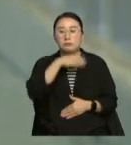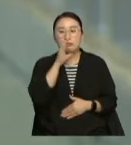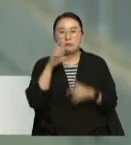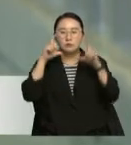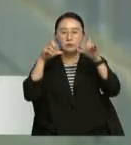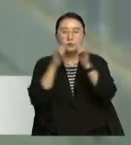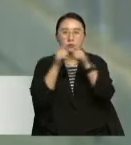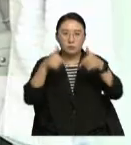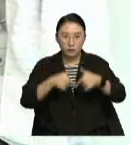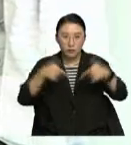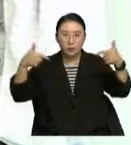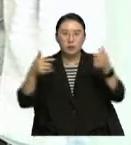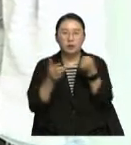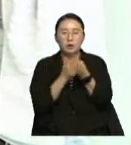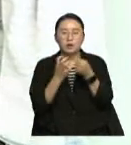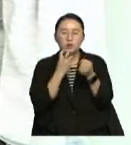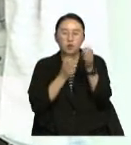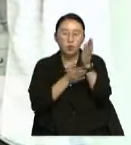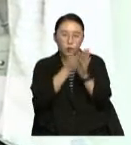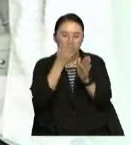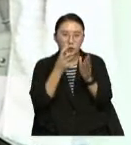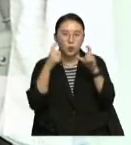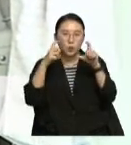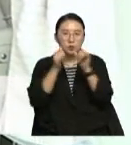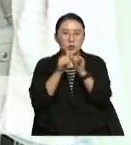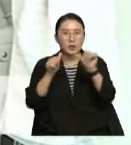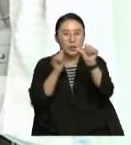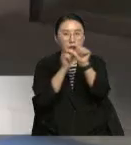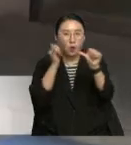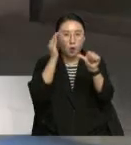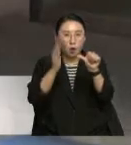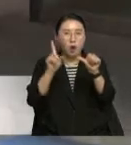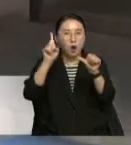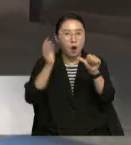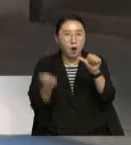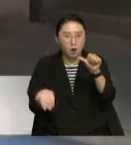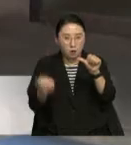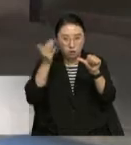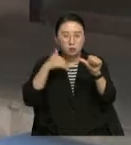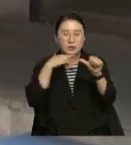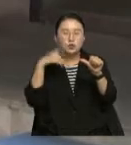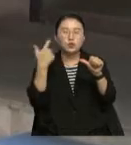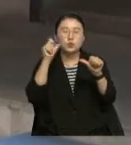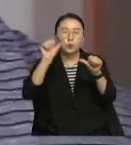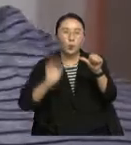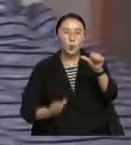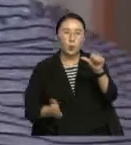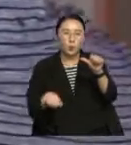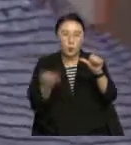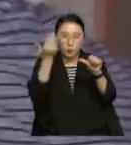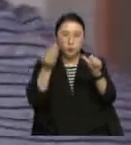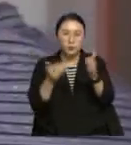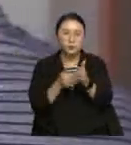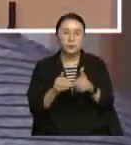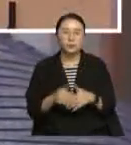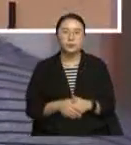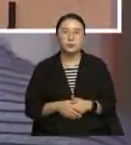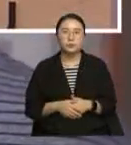확인자 비율 더 증가해 서울시 확진 자 5명 중 1명 이상의 65세 이상인 것으로 나타났습니다